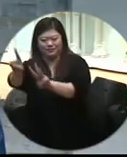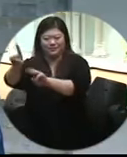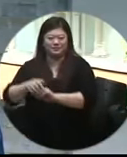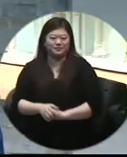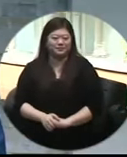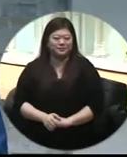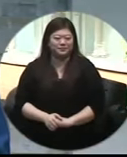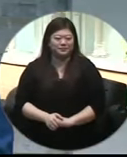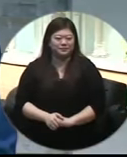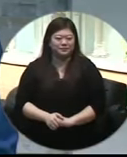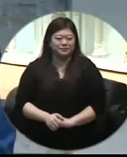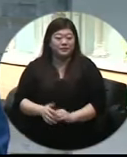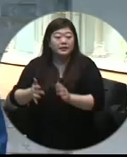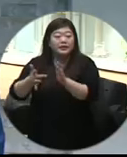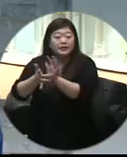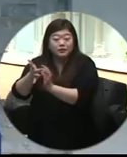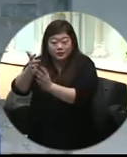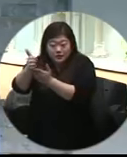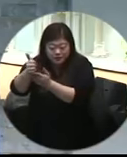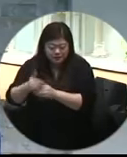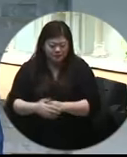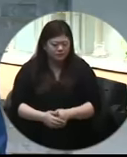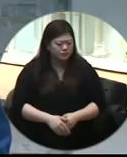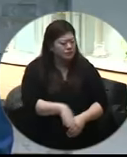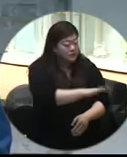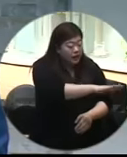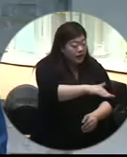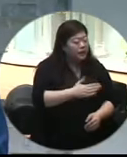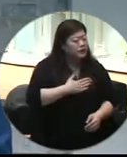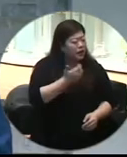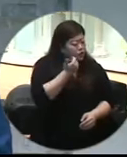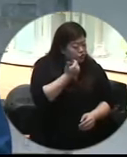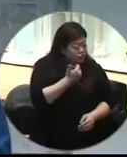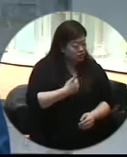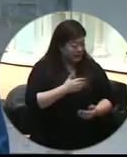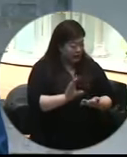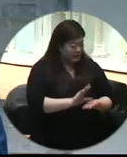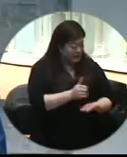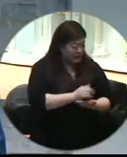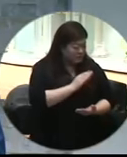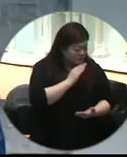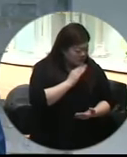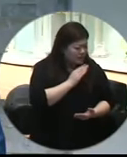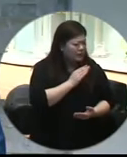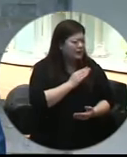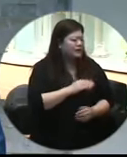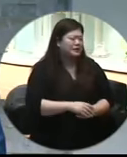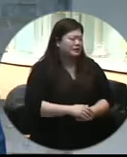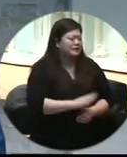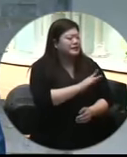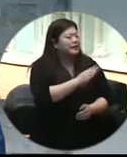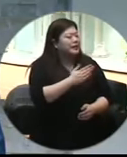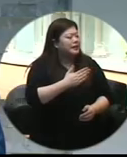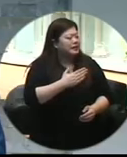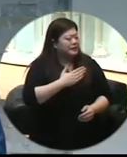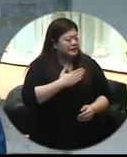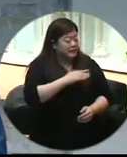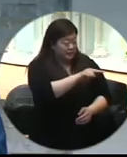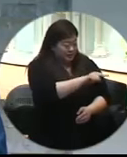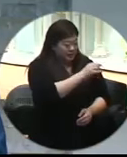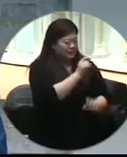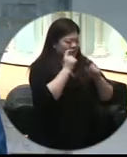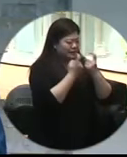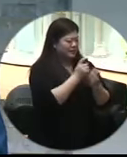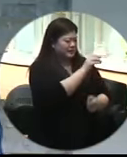것처럼 예수님께서 제자들에게 자기를 부인하고 자기 십자가를 지고 나를